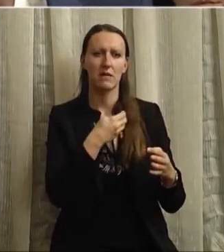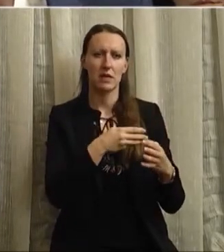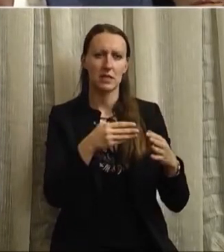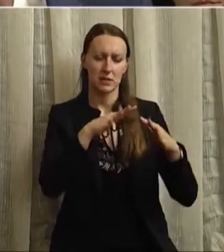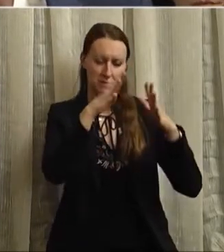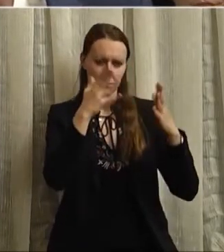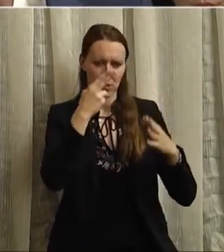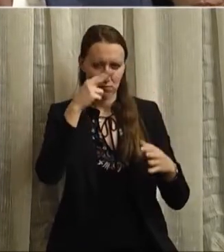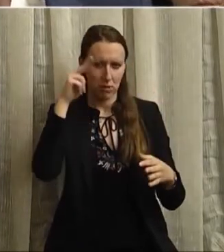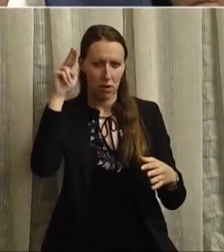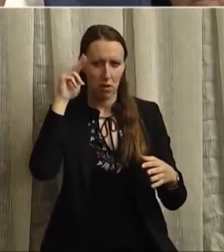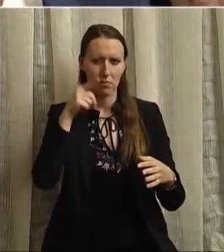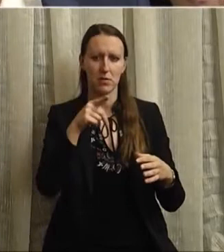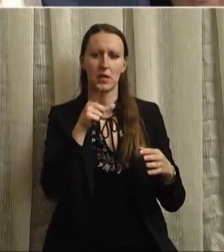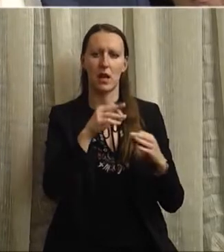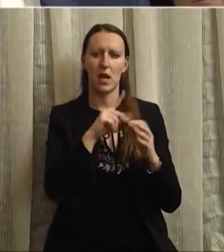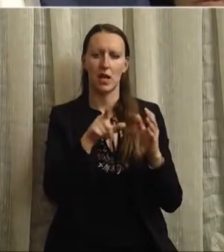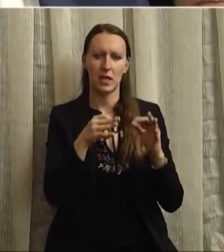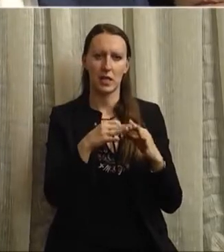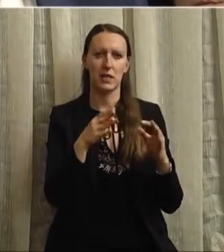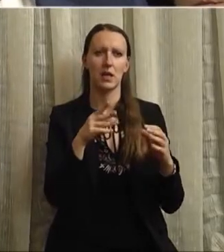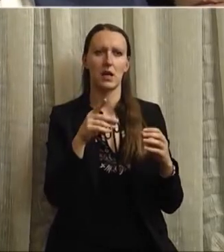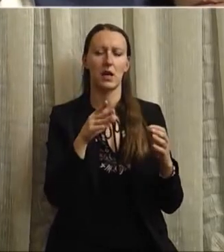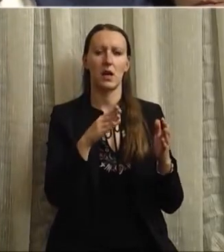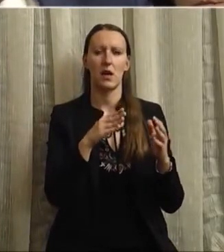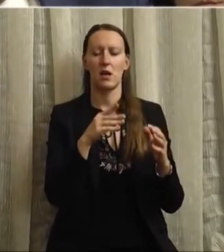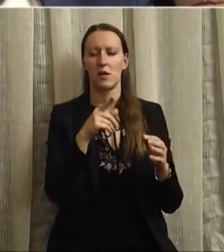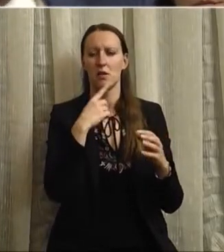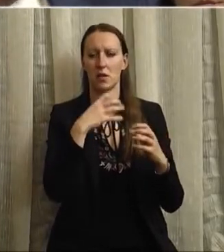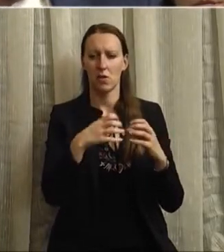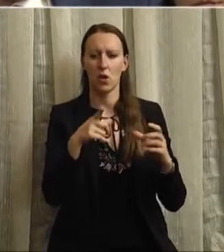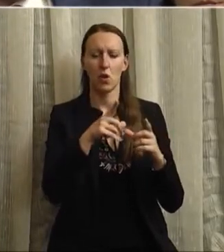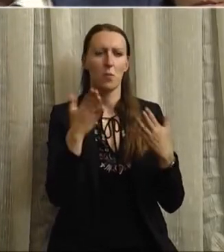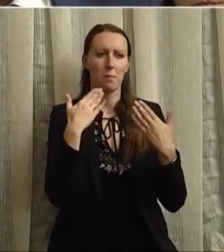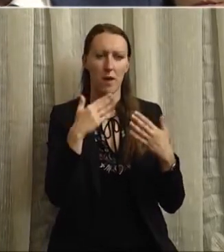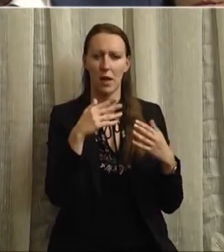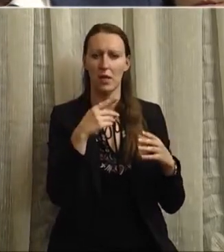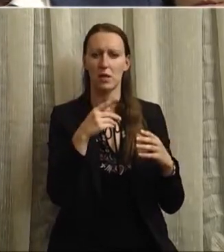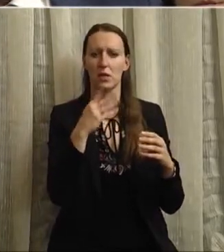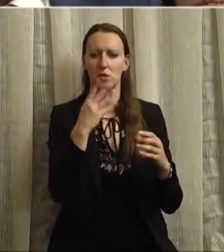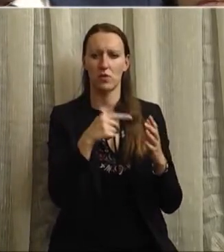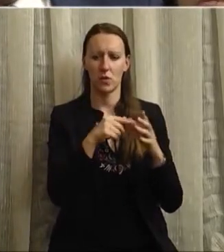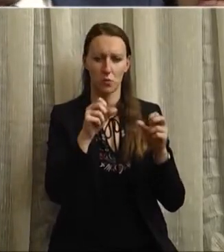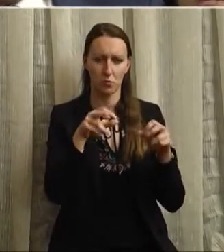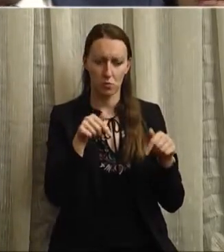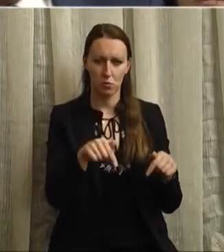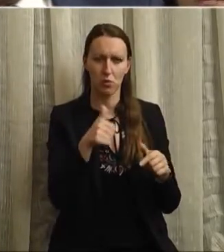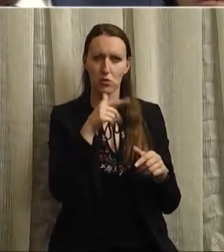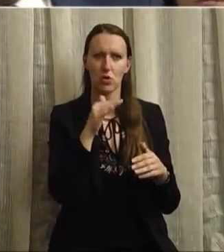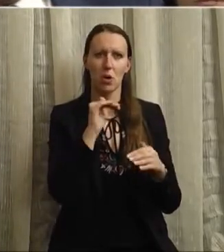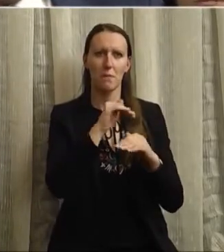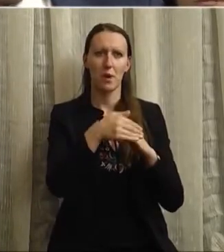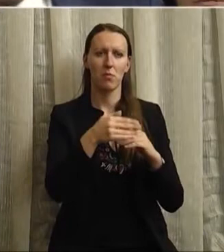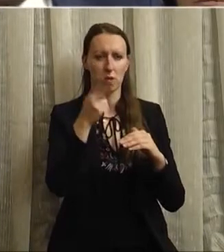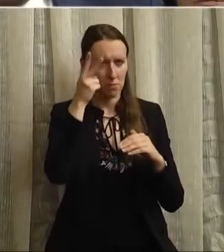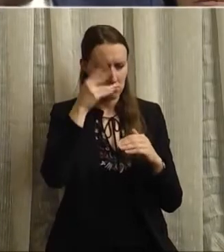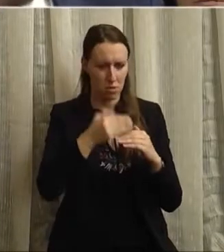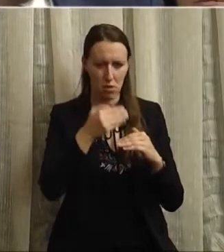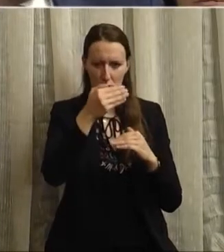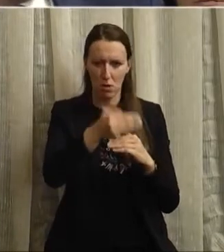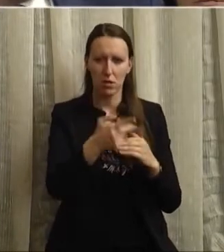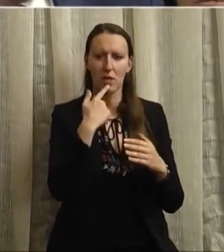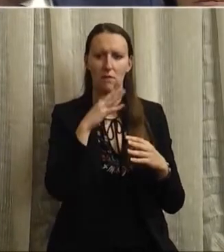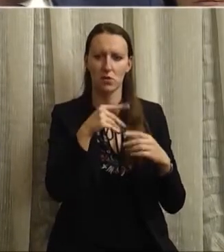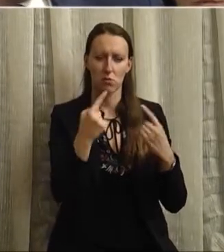velikana, to su Nazor, Laginja, Mandić, Spinčić, u parku Petra Krešimira IV. U Puli, što je preko puta Porezne uprave, gdje